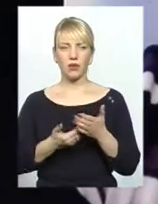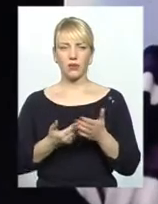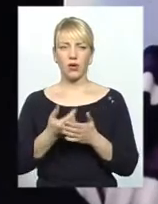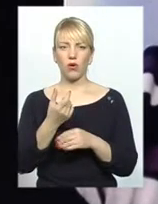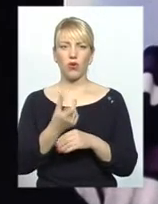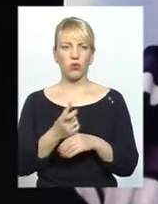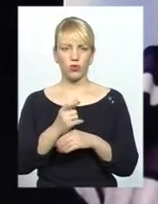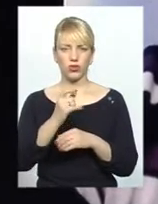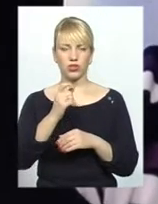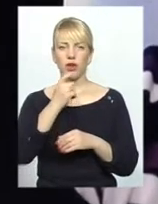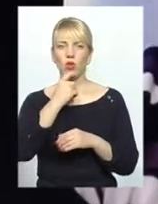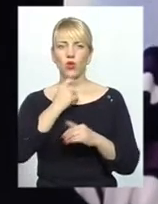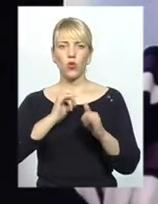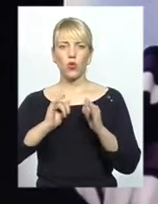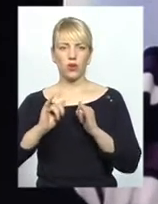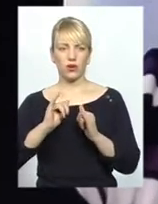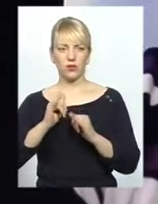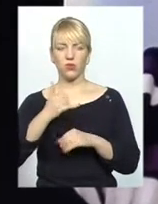слишком толерантне.